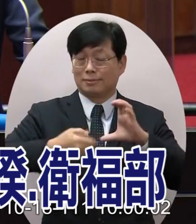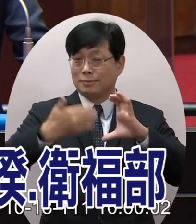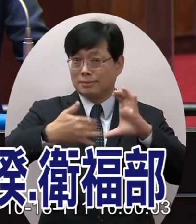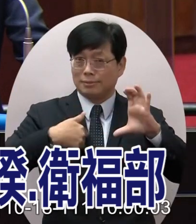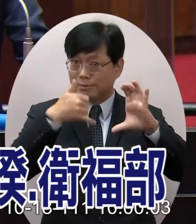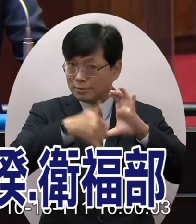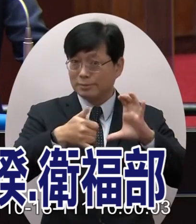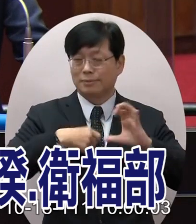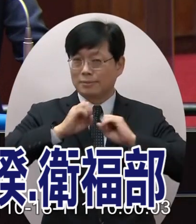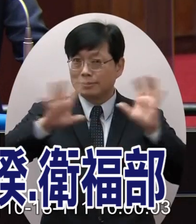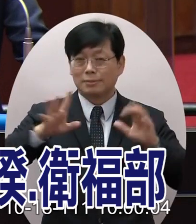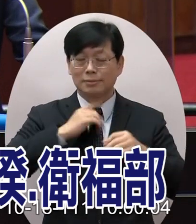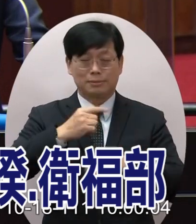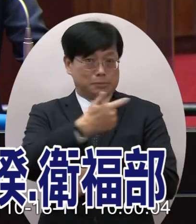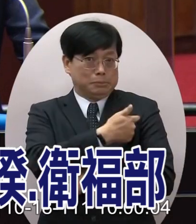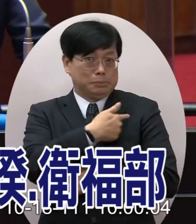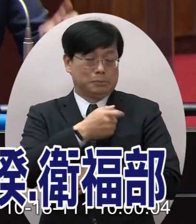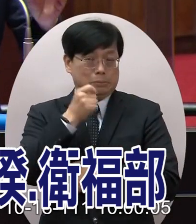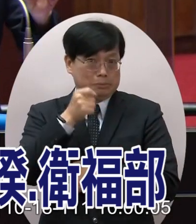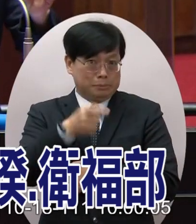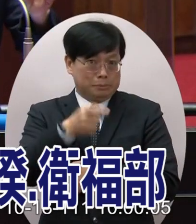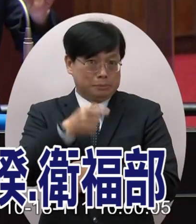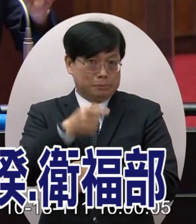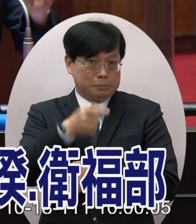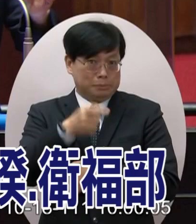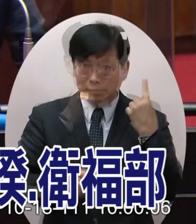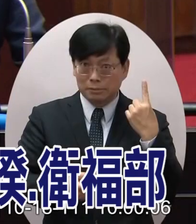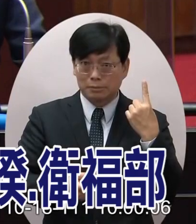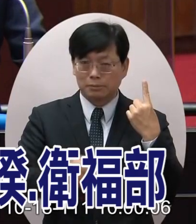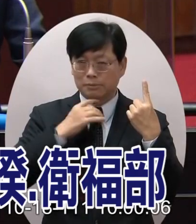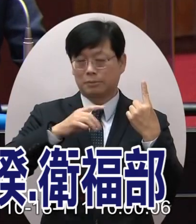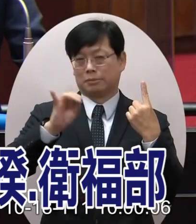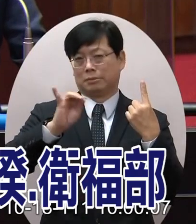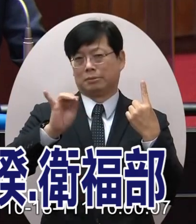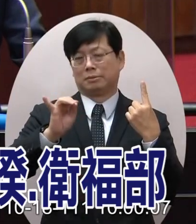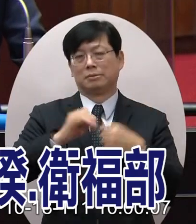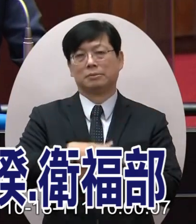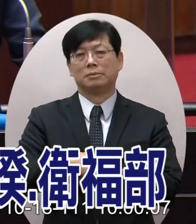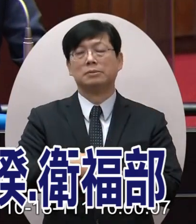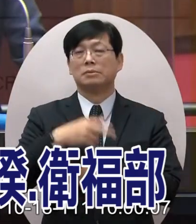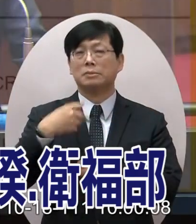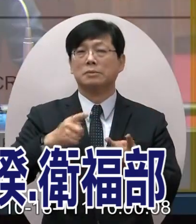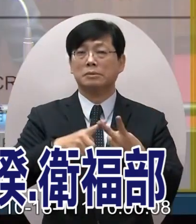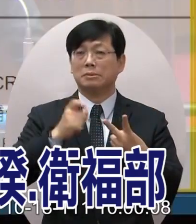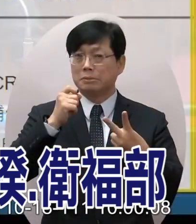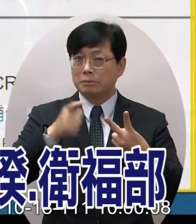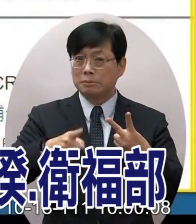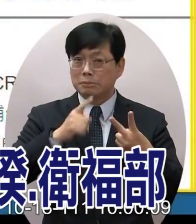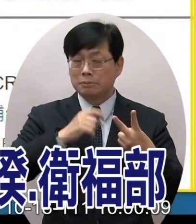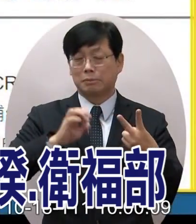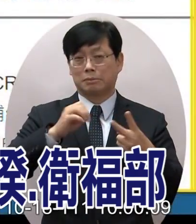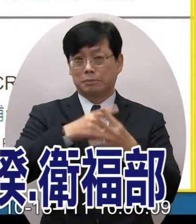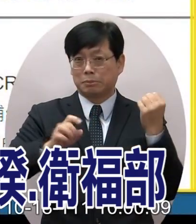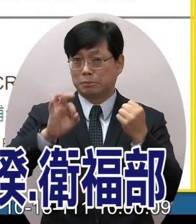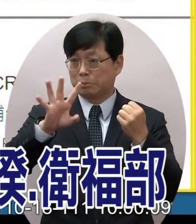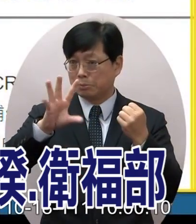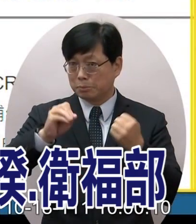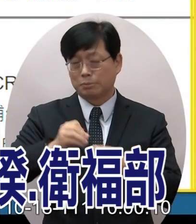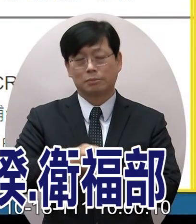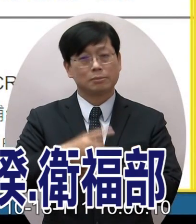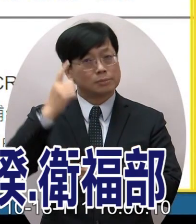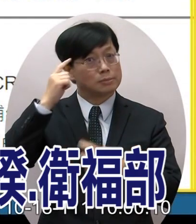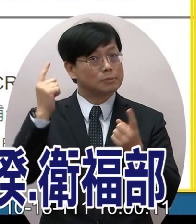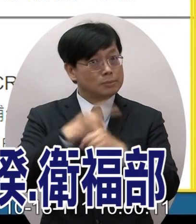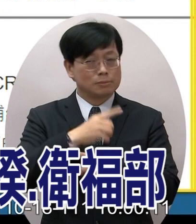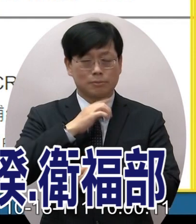了说，疫苗采购的价格啊，每一剂是1000块钱，然后采购的呢是500万剂，所以简单来讲，它